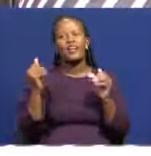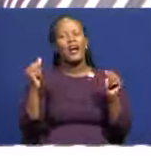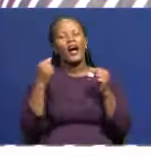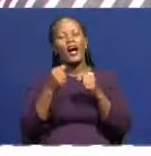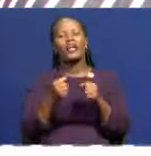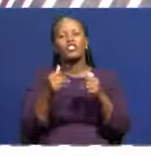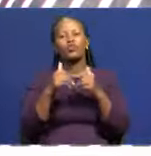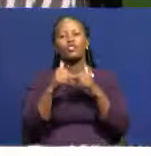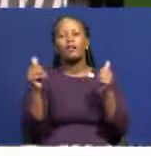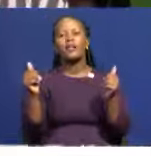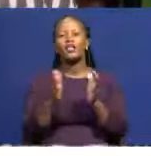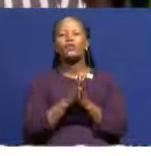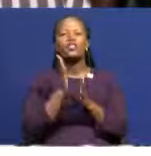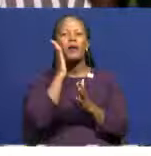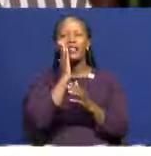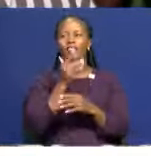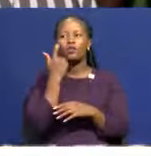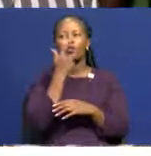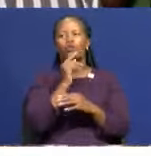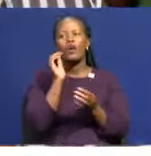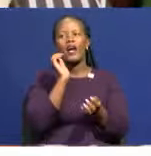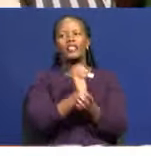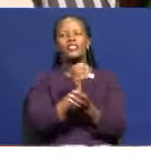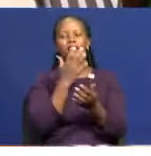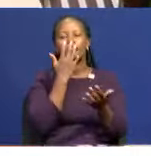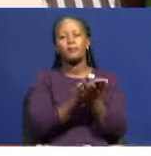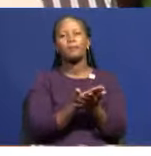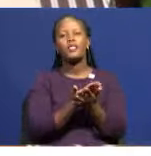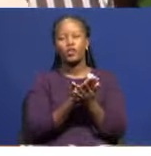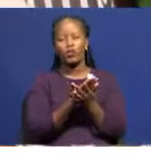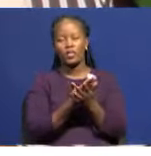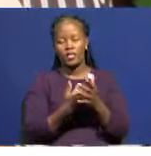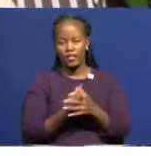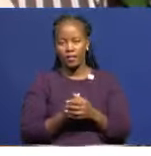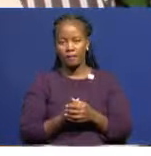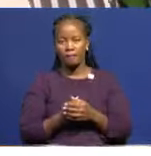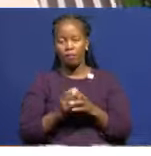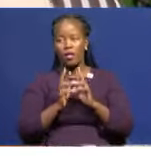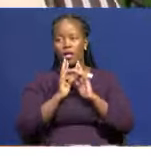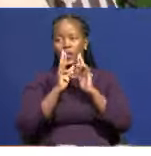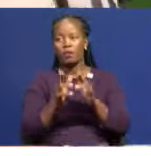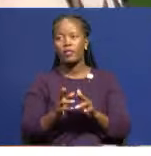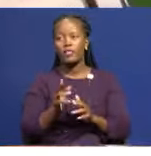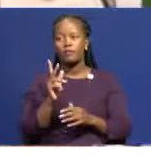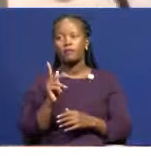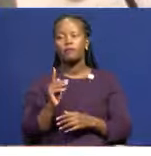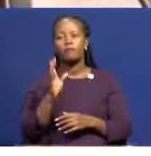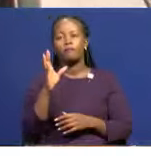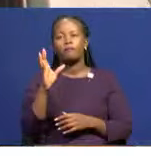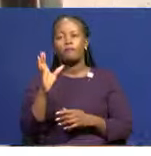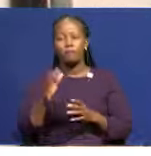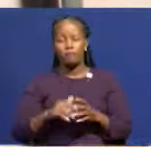ambao wanatumikia vifungo. Nikiripotia KBC Channel 1, mimi ni Leila Swadik.